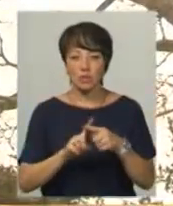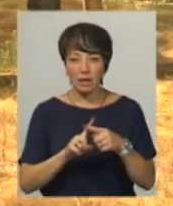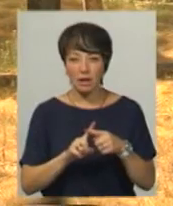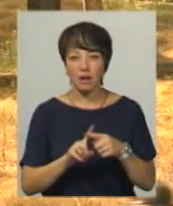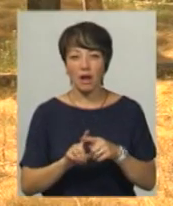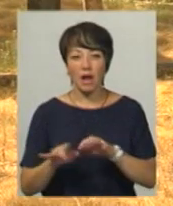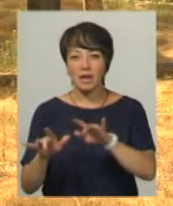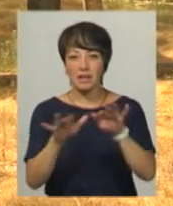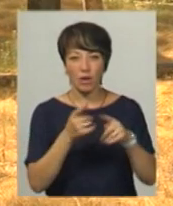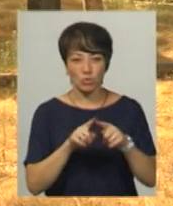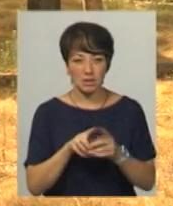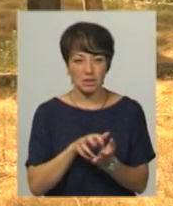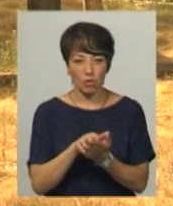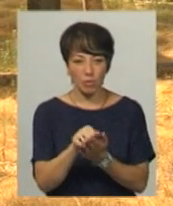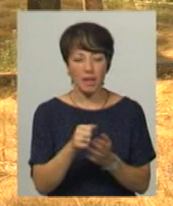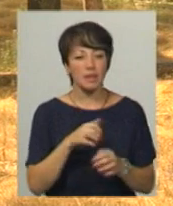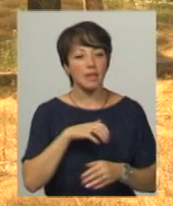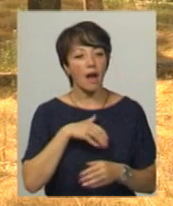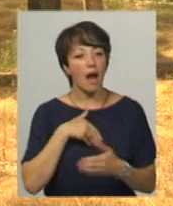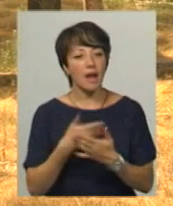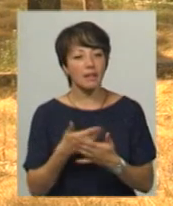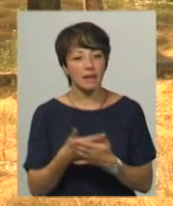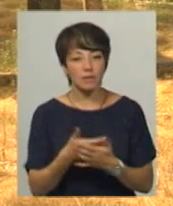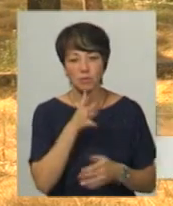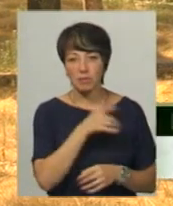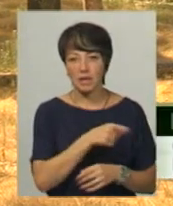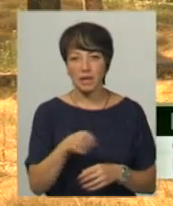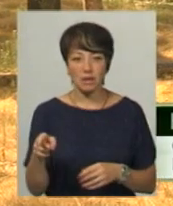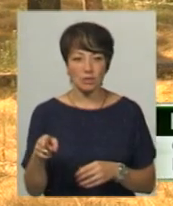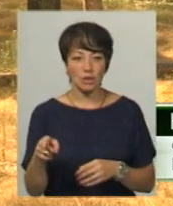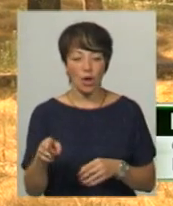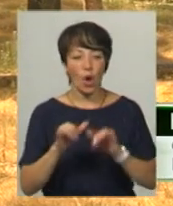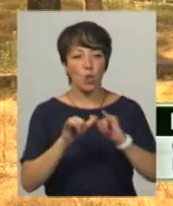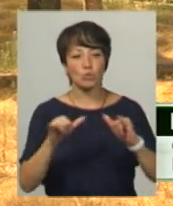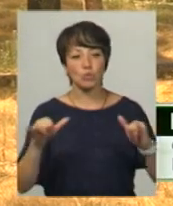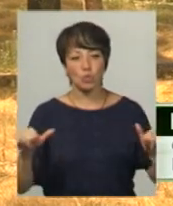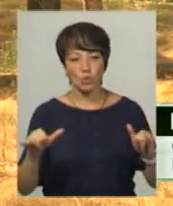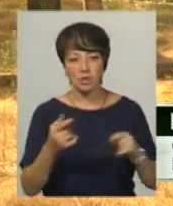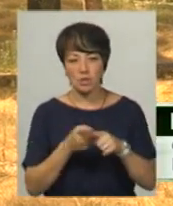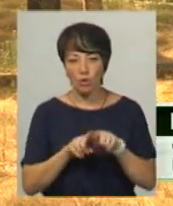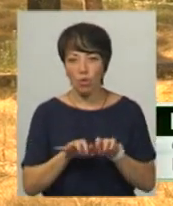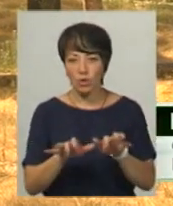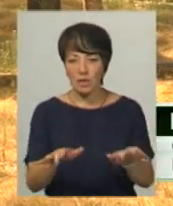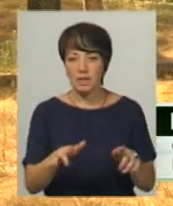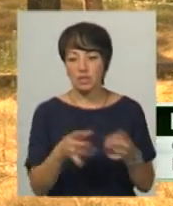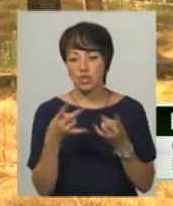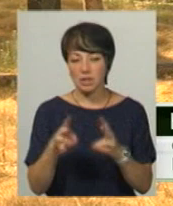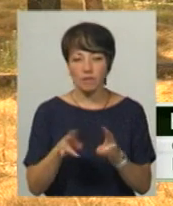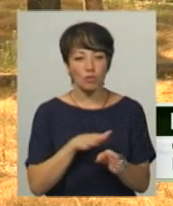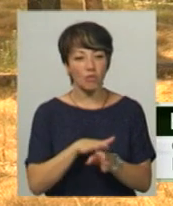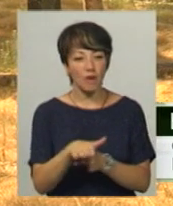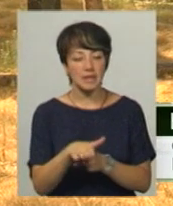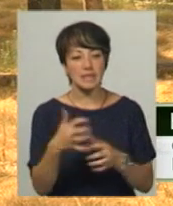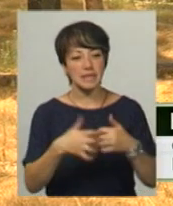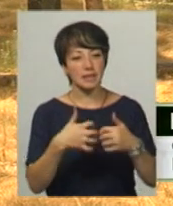Полісся Наталія Кратасюк. Найактивніший період льоту, саме розмноження верхівкового короїда, цього шкідника, відбувається